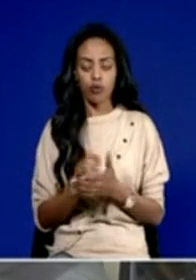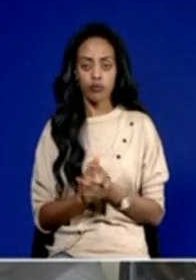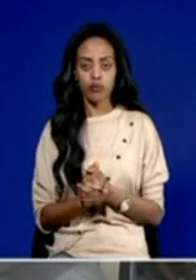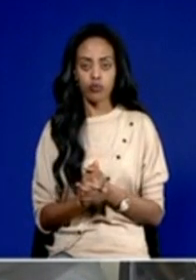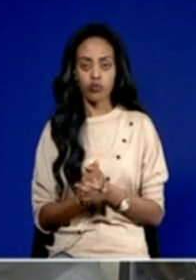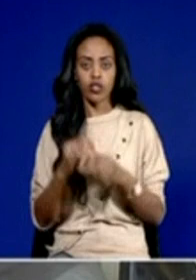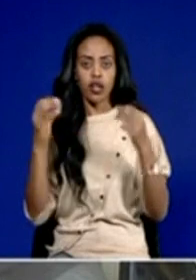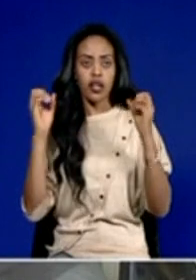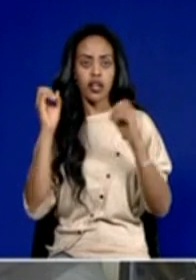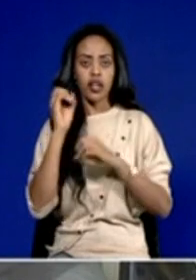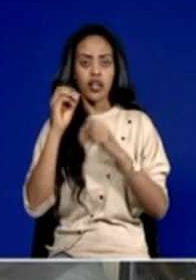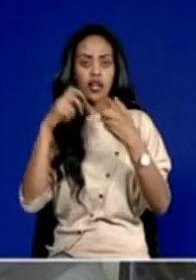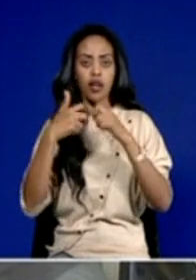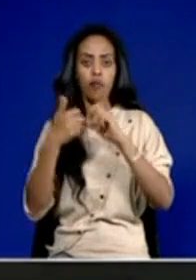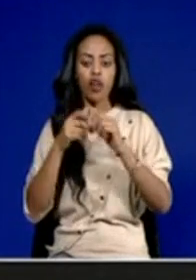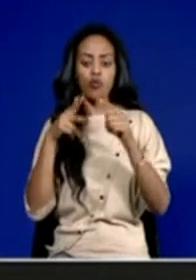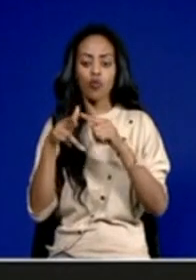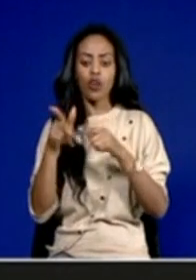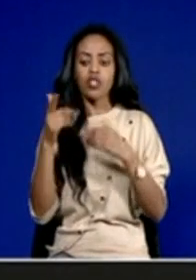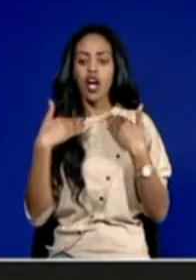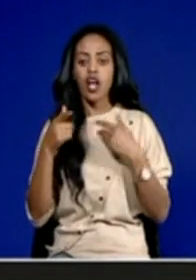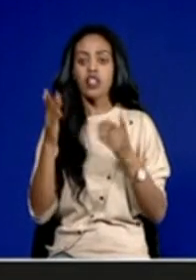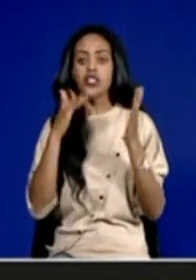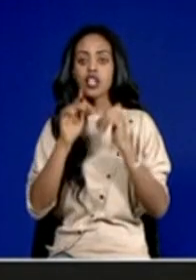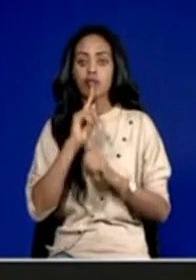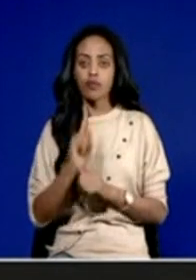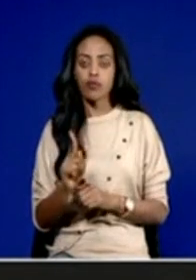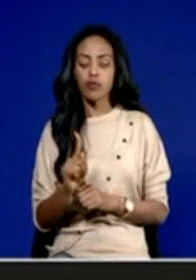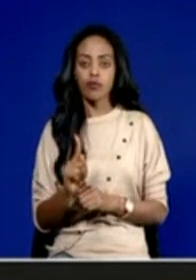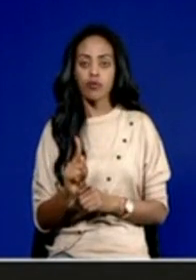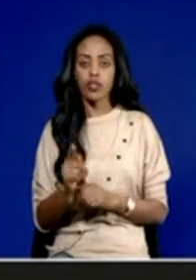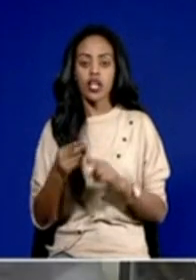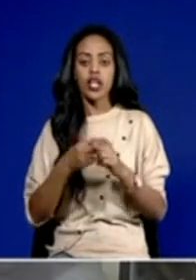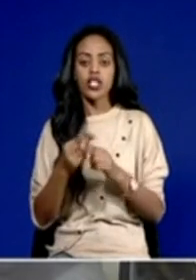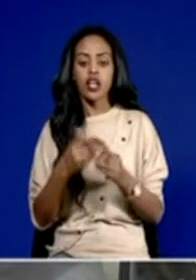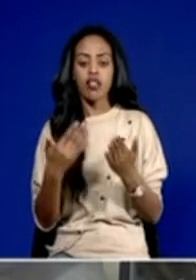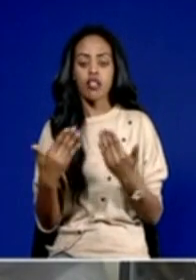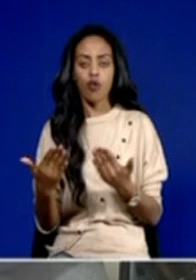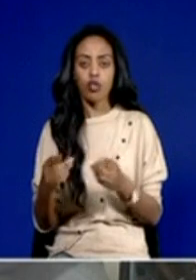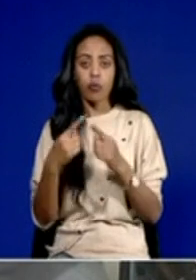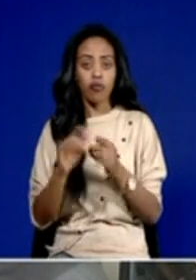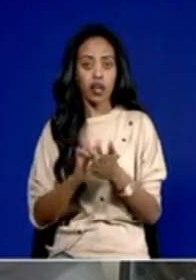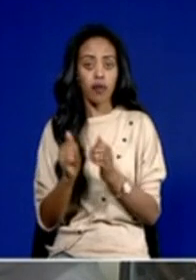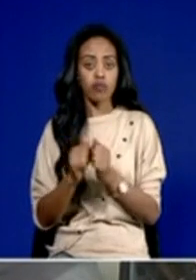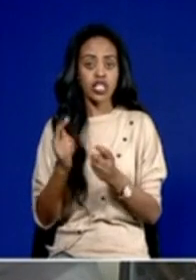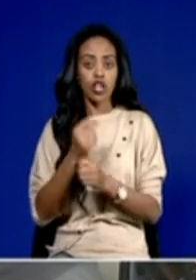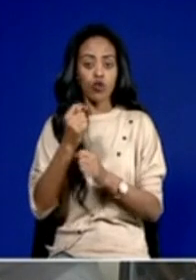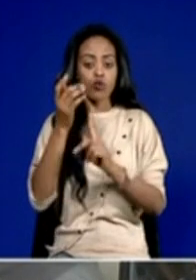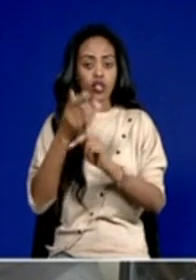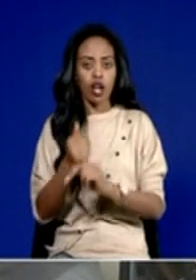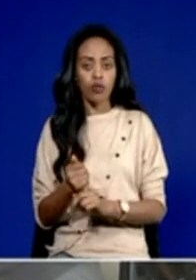ናይ መብራህቲ ምቁራፅ እውን ኣካል ፀገም እዩ ሕፅረት ናውቲ ብፍላይ ድማ ምስ ቴክኖሎጂ